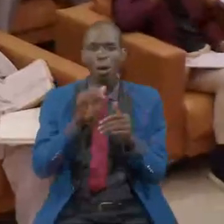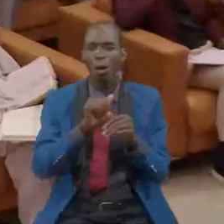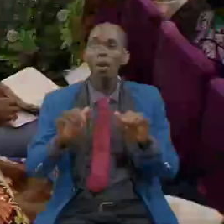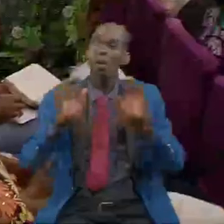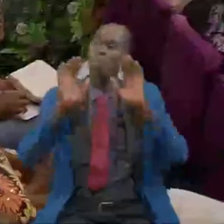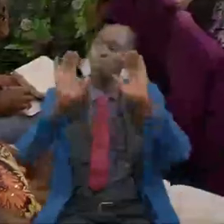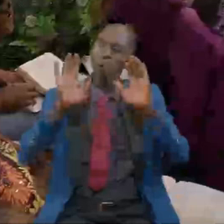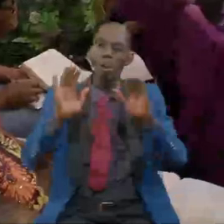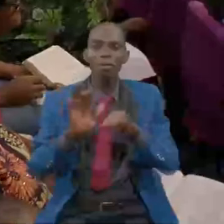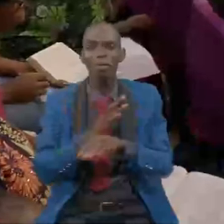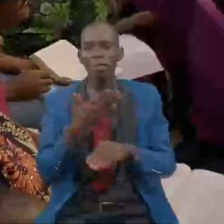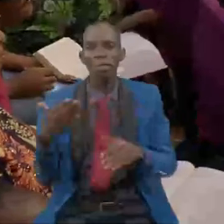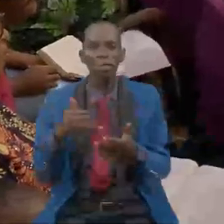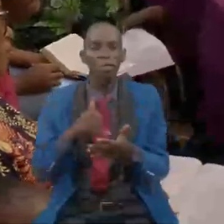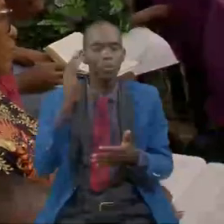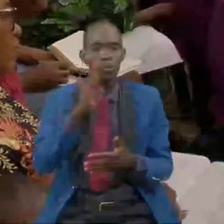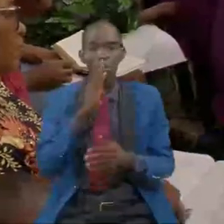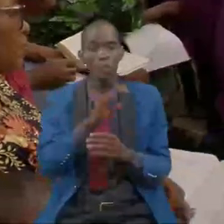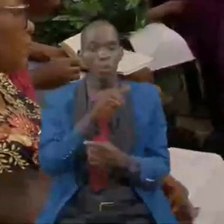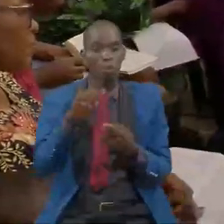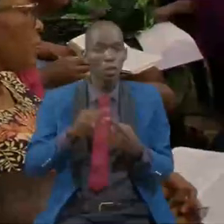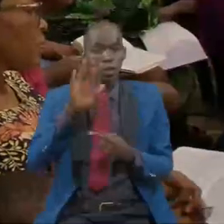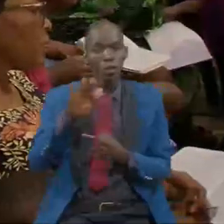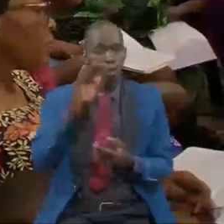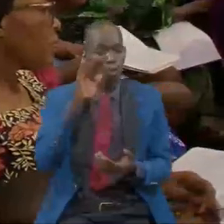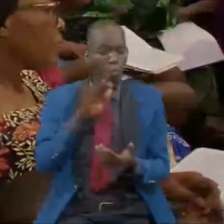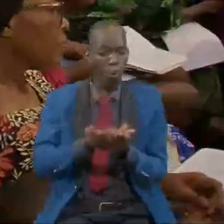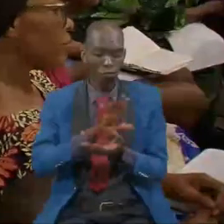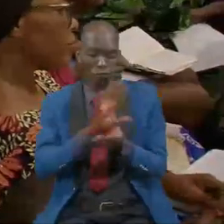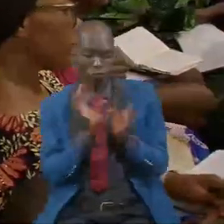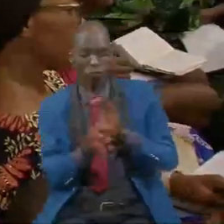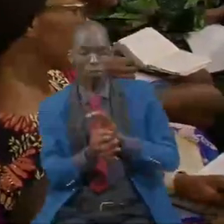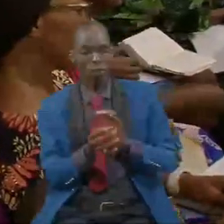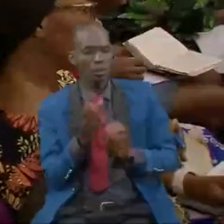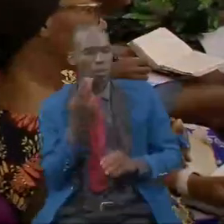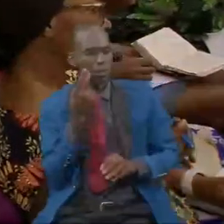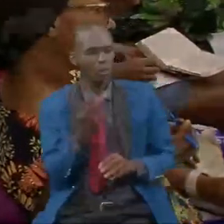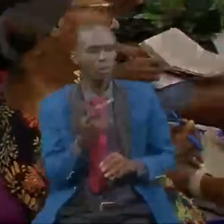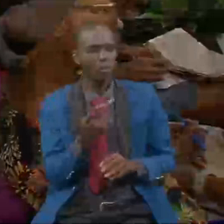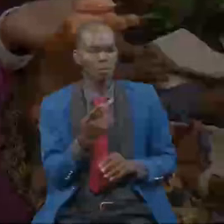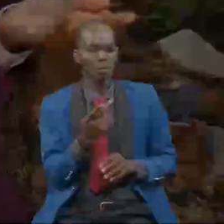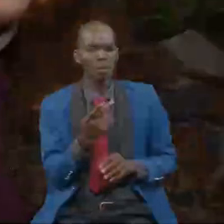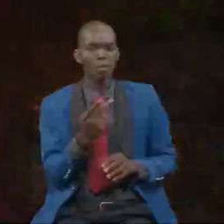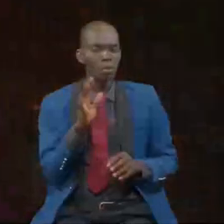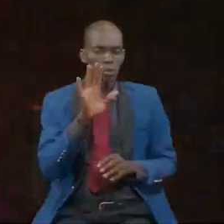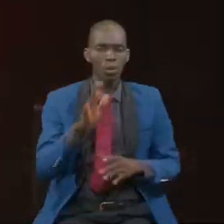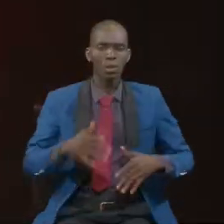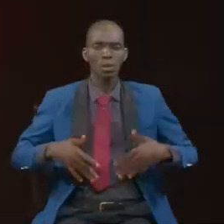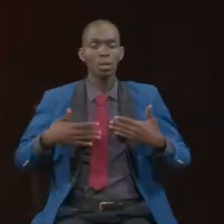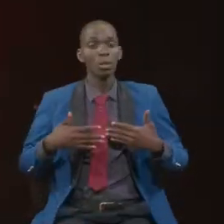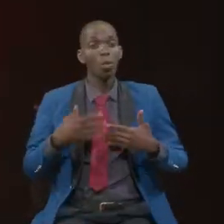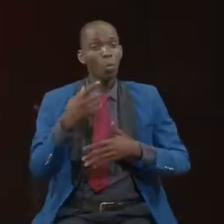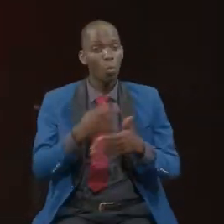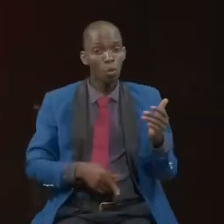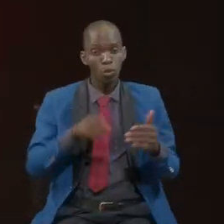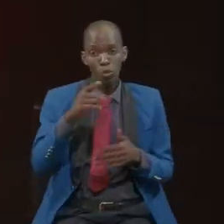merveilleux de que de meilleur de ce que ce soit que c'est merveilleux à votre femme de